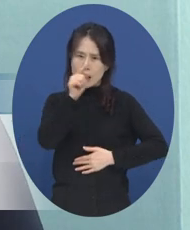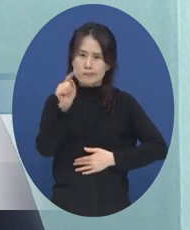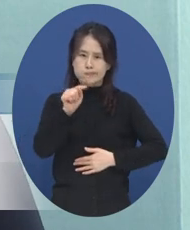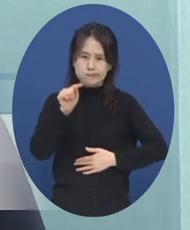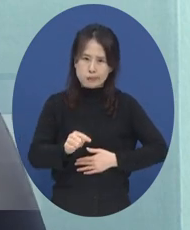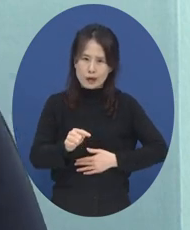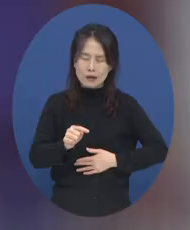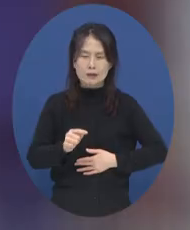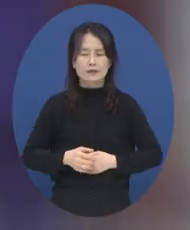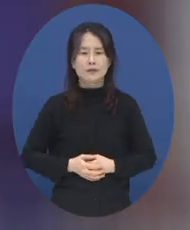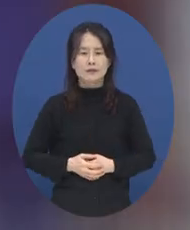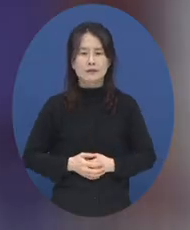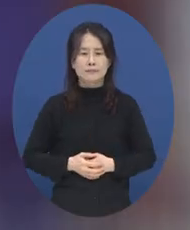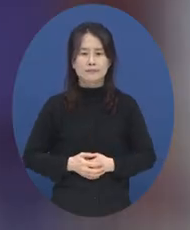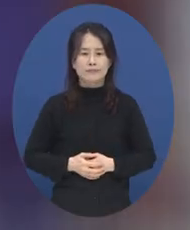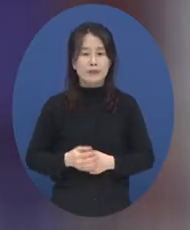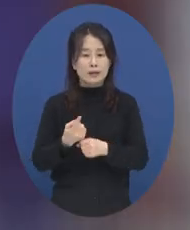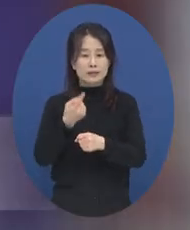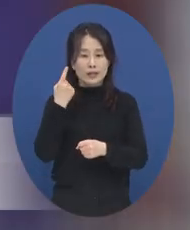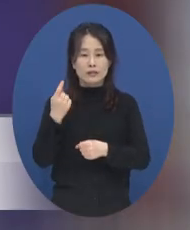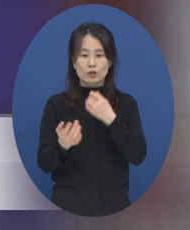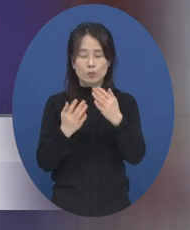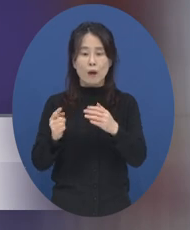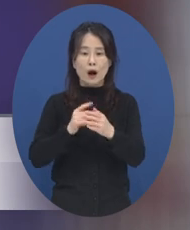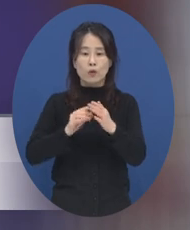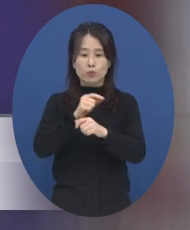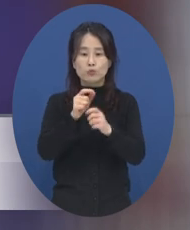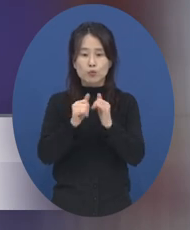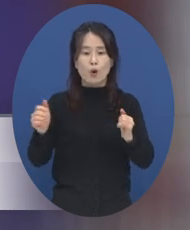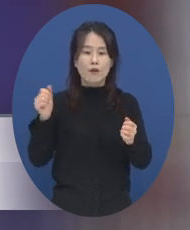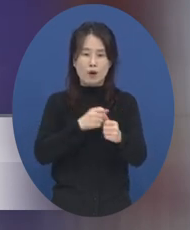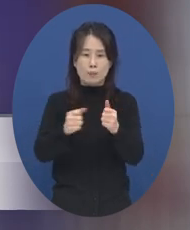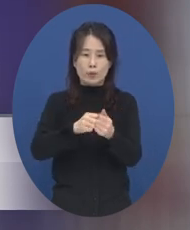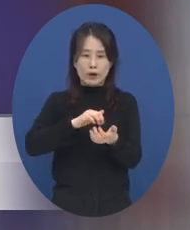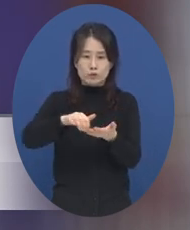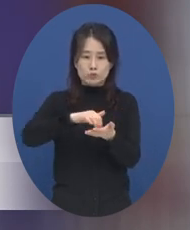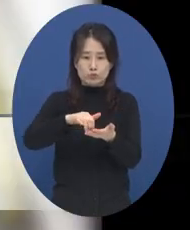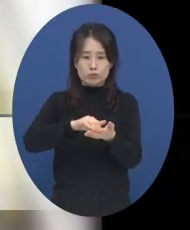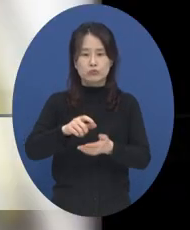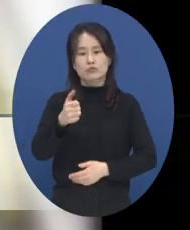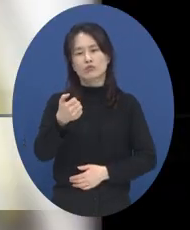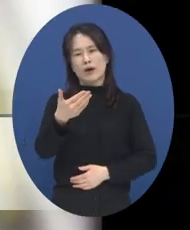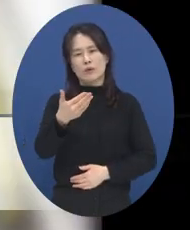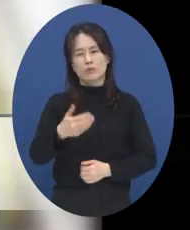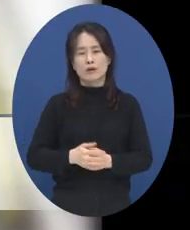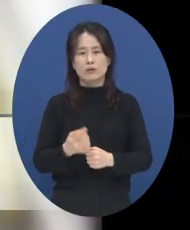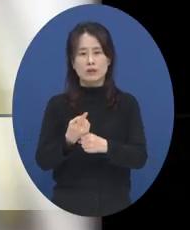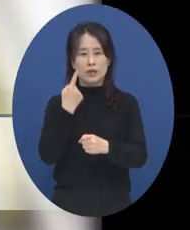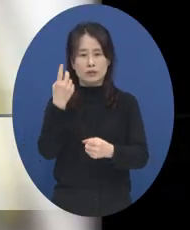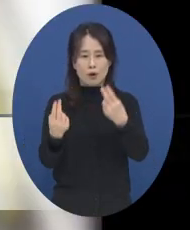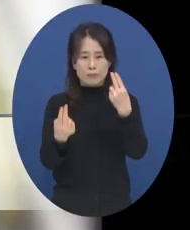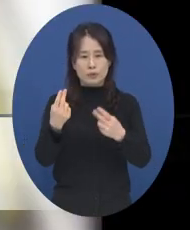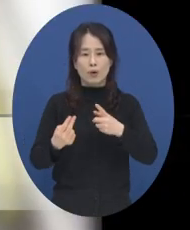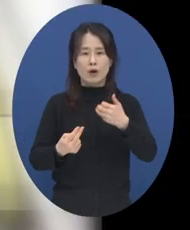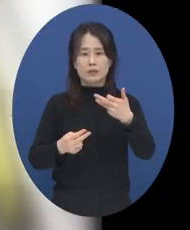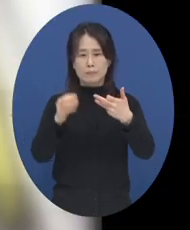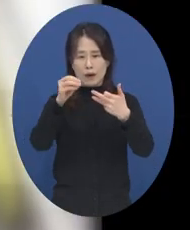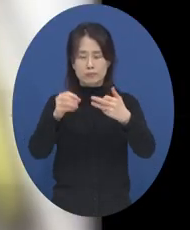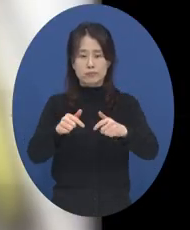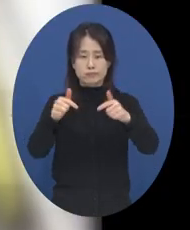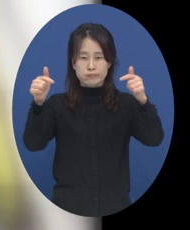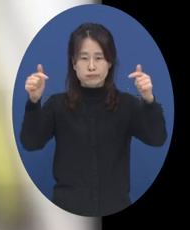끝까지 할 수 있을까라는 지난해 소방 공무원 폭행 발생건수는 59건 이는 전년 대비 18% 증가한